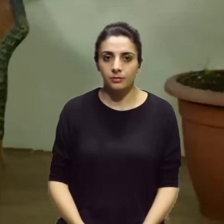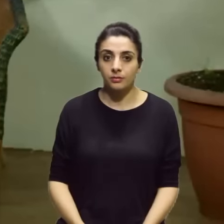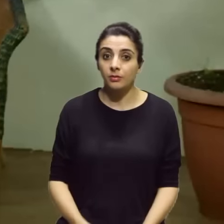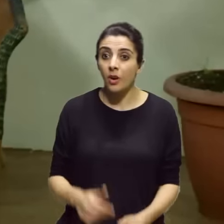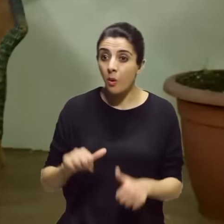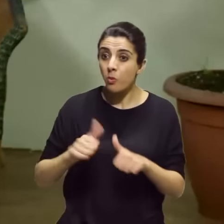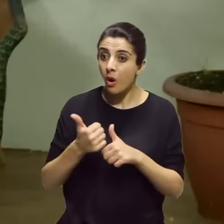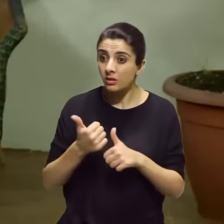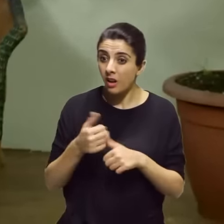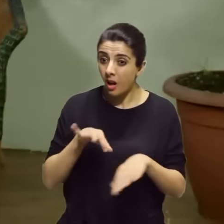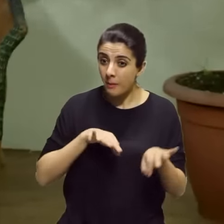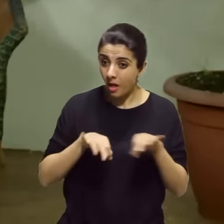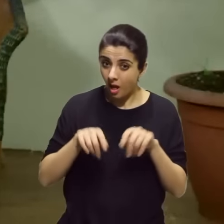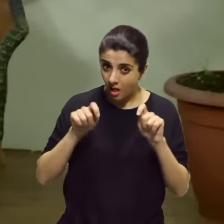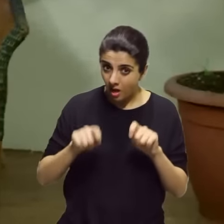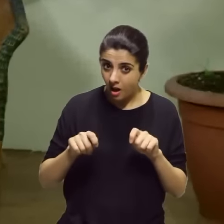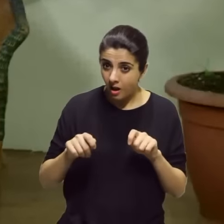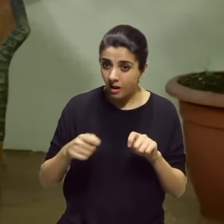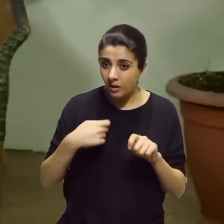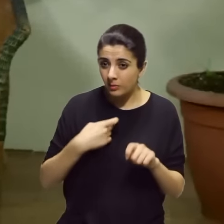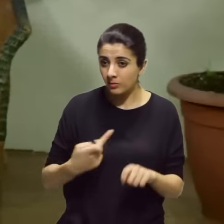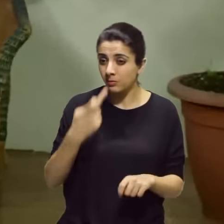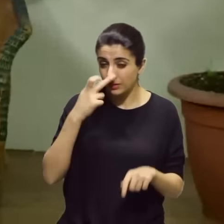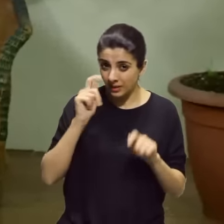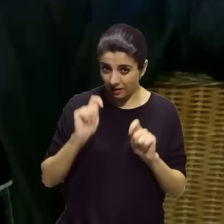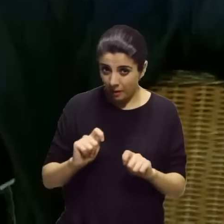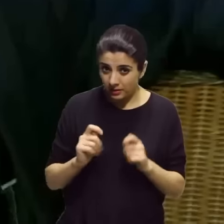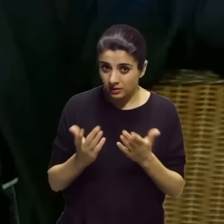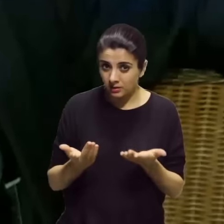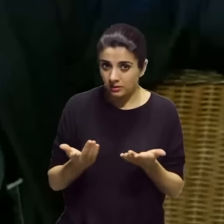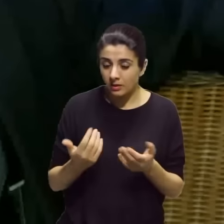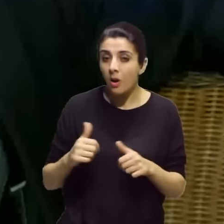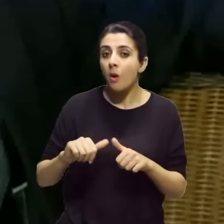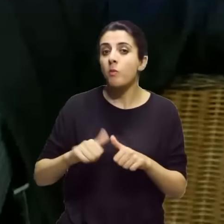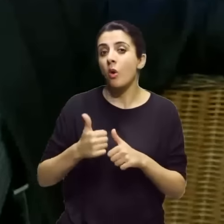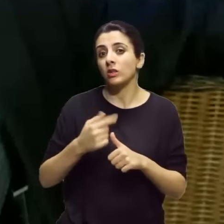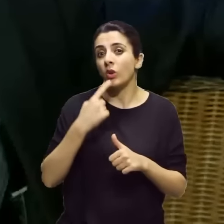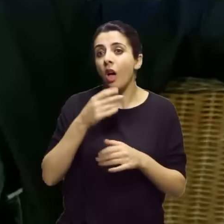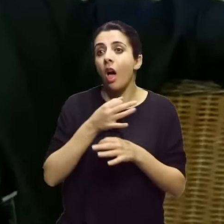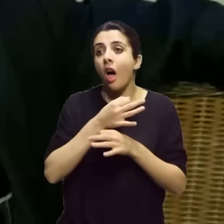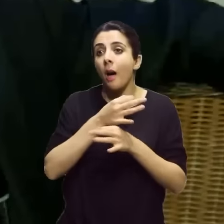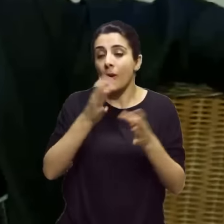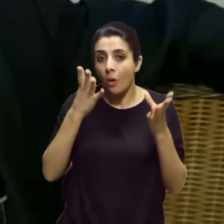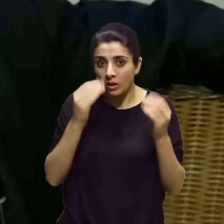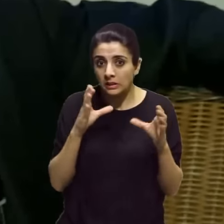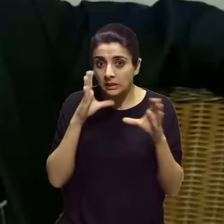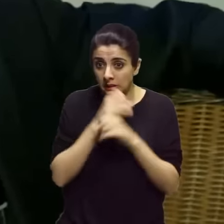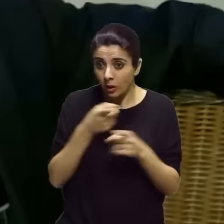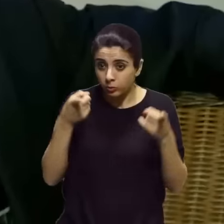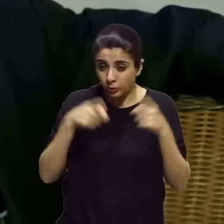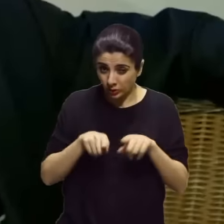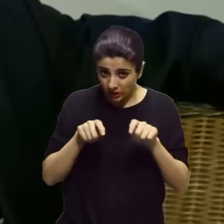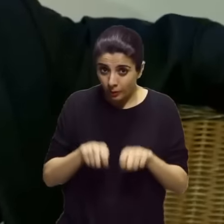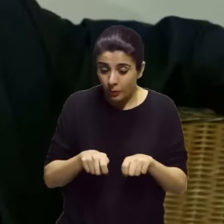Demek boşanıyoruz diye dümen yapıp beni Tufa'ya düşürecektiniz ha? Boşanıyoruz diye millete haber salıp gizli gizli